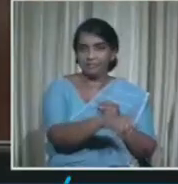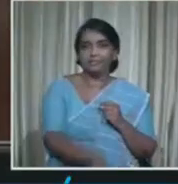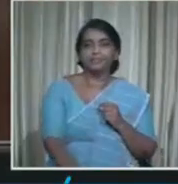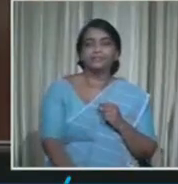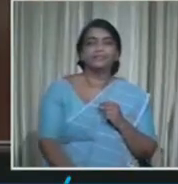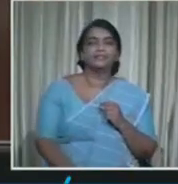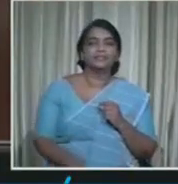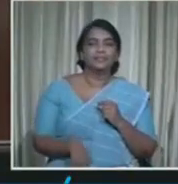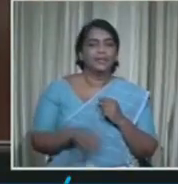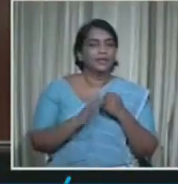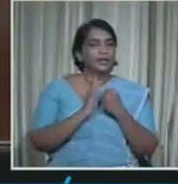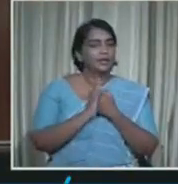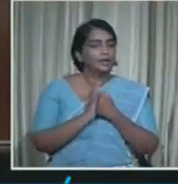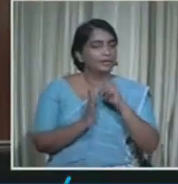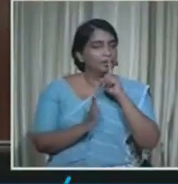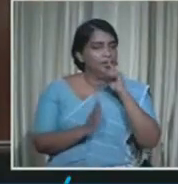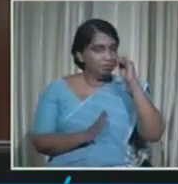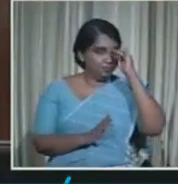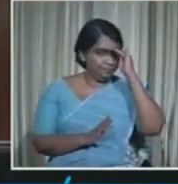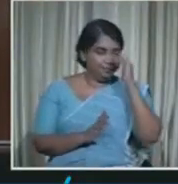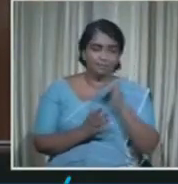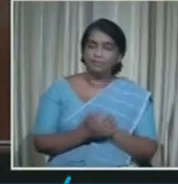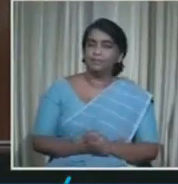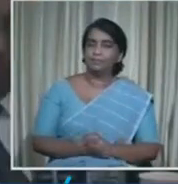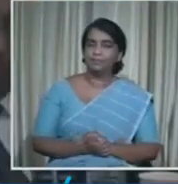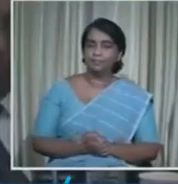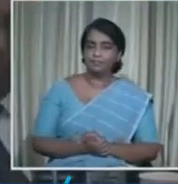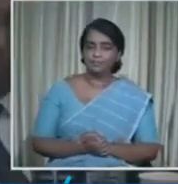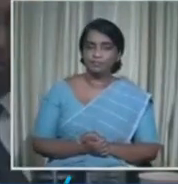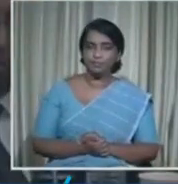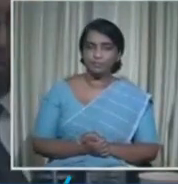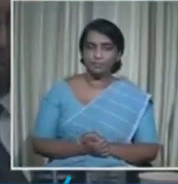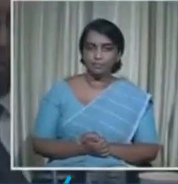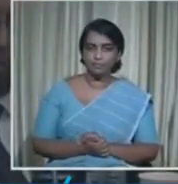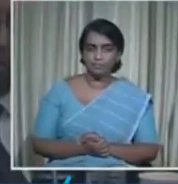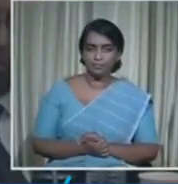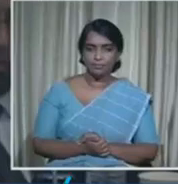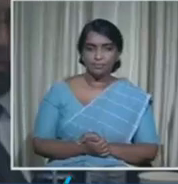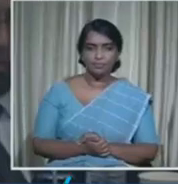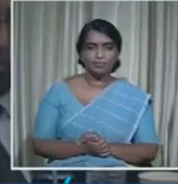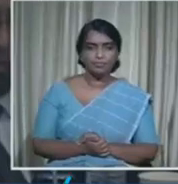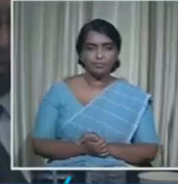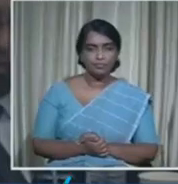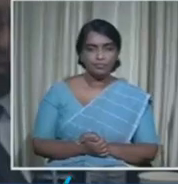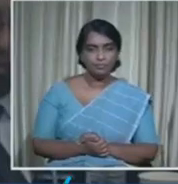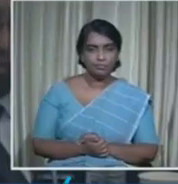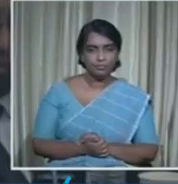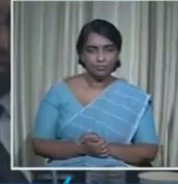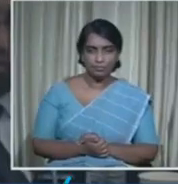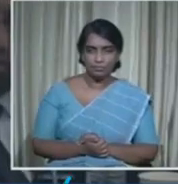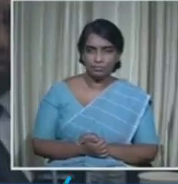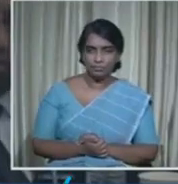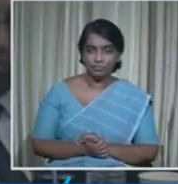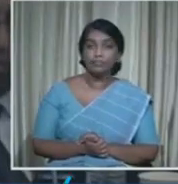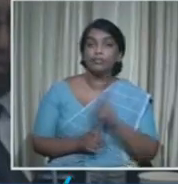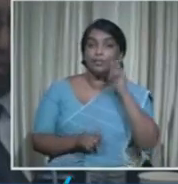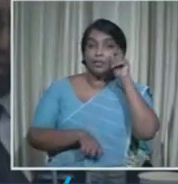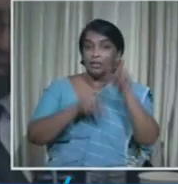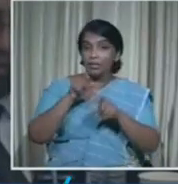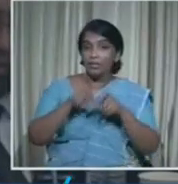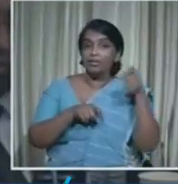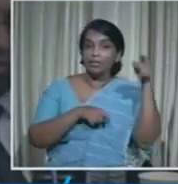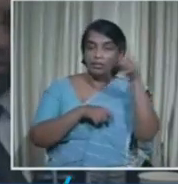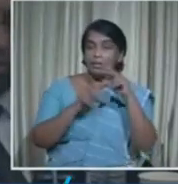නායක තුමනි ගරු කතානායක තුමනි ගරු ආගමික නීතිවාදීතුමා ජනතාව ප්‍රශ්න